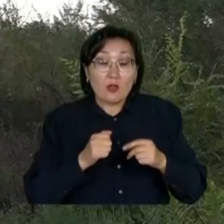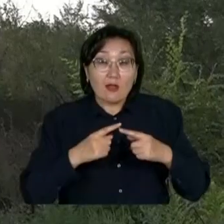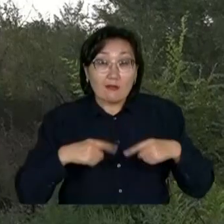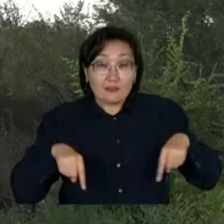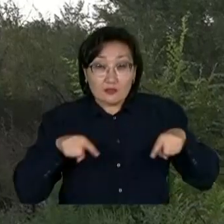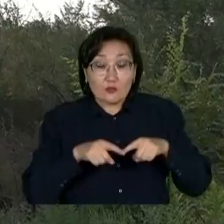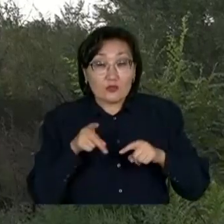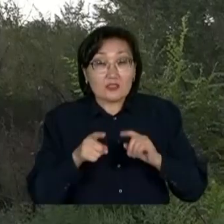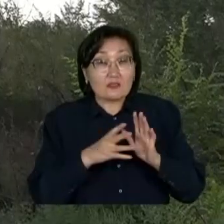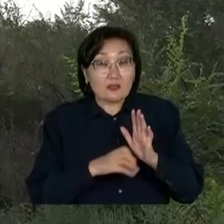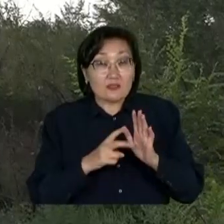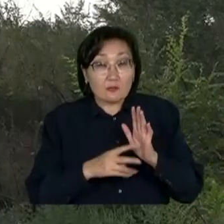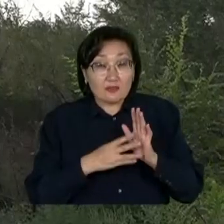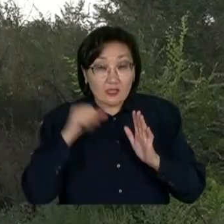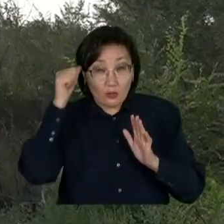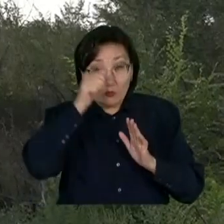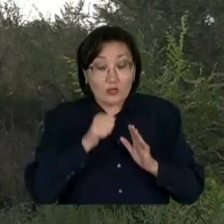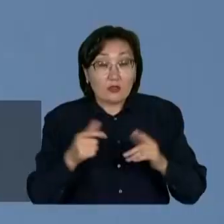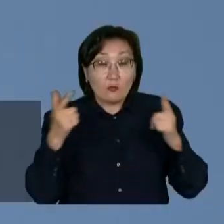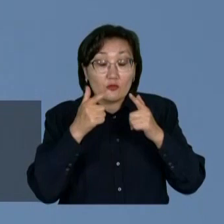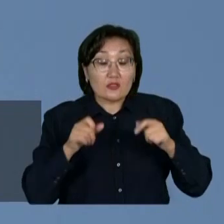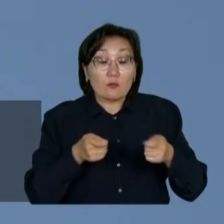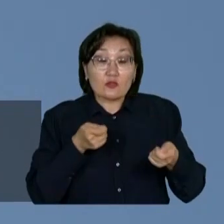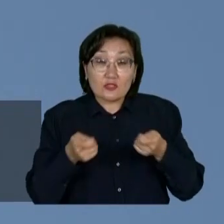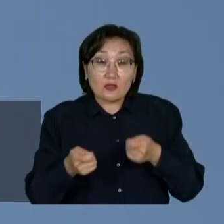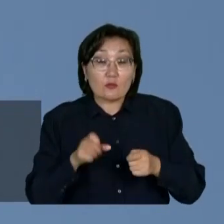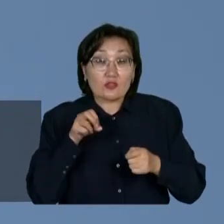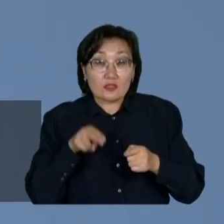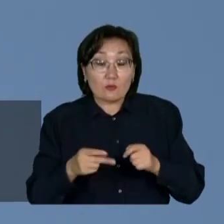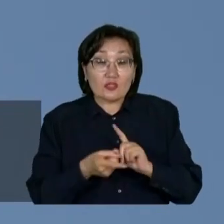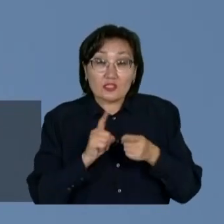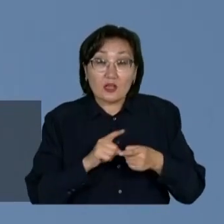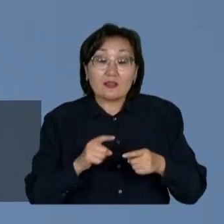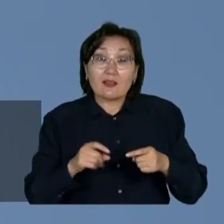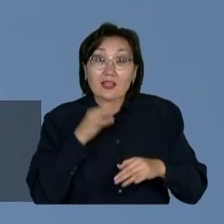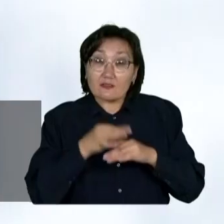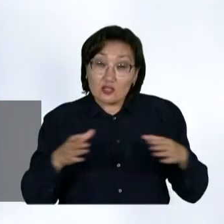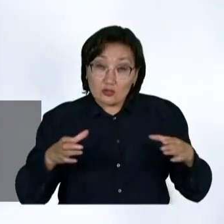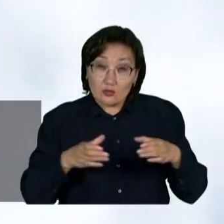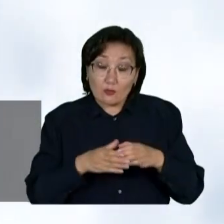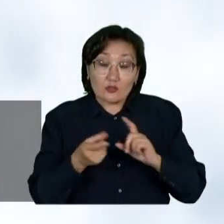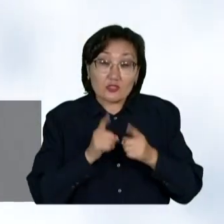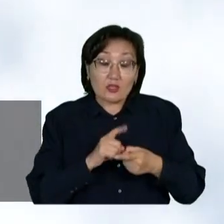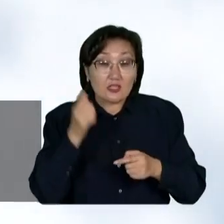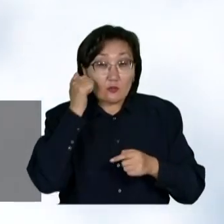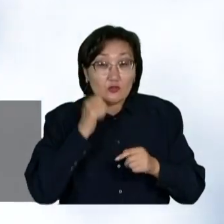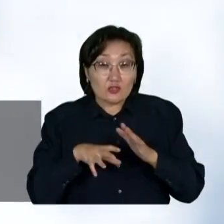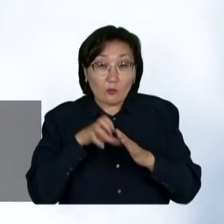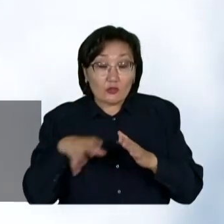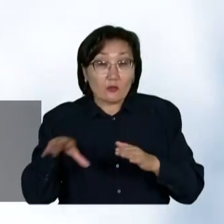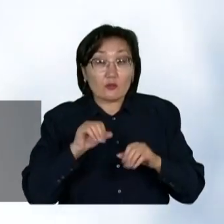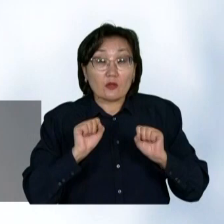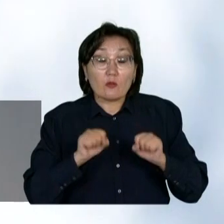башням 1979 года. По данным местных чиновников, в апреле сменилась подрядная организация. Поменяли старый насос и все,